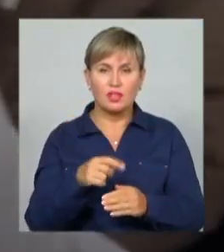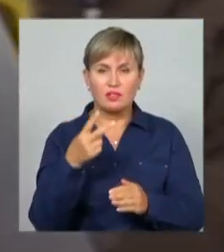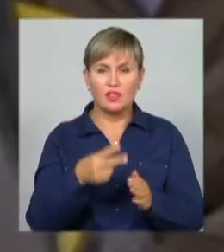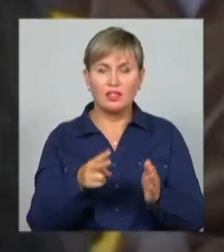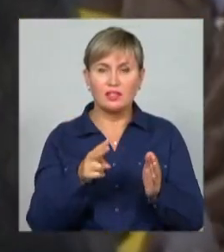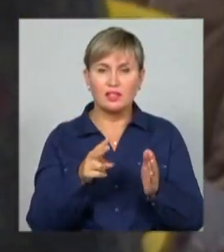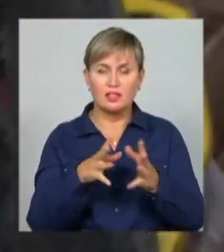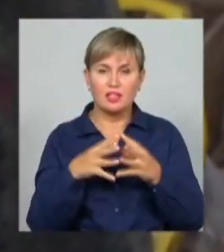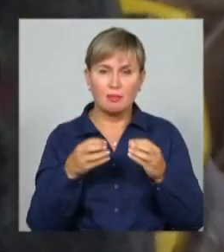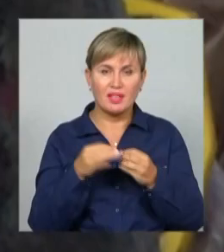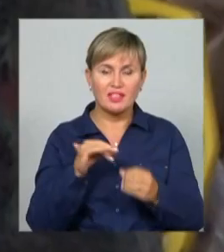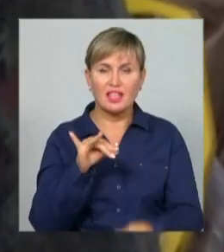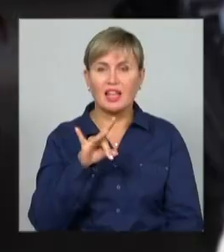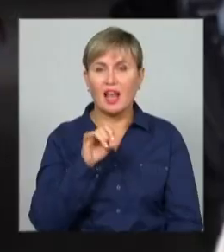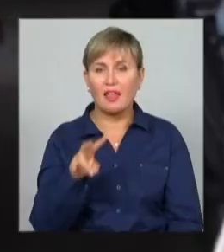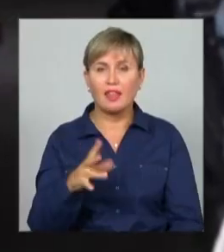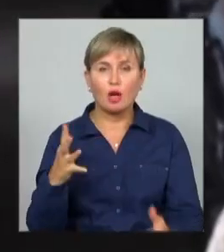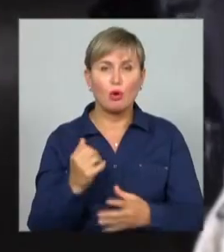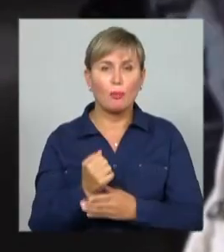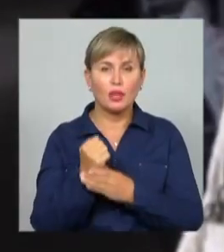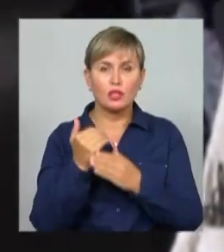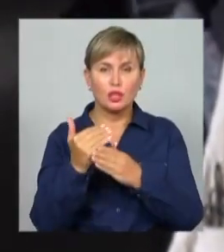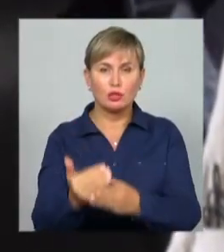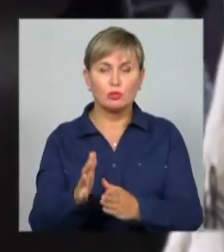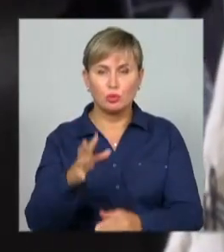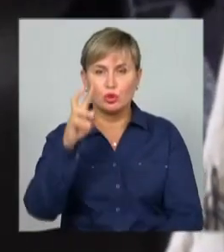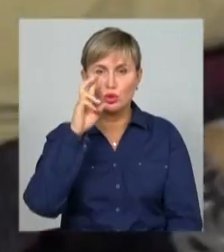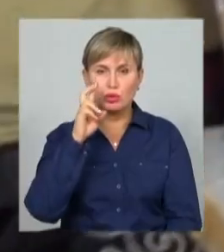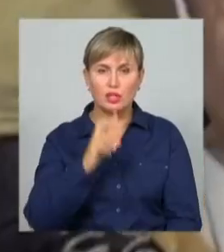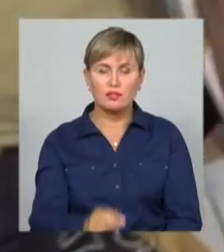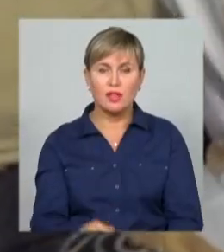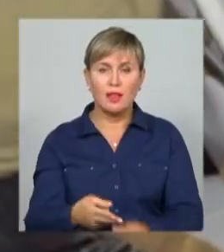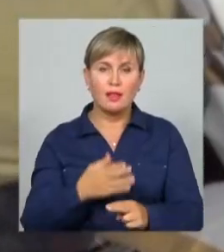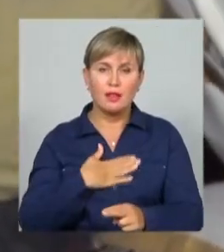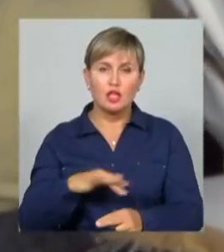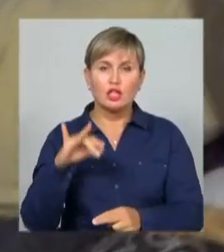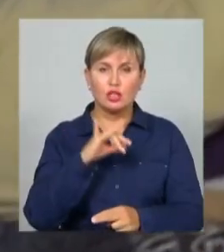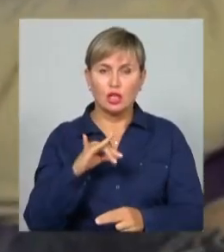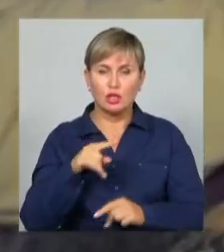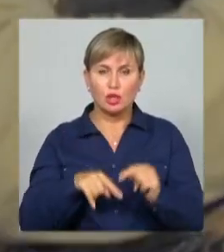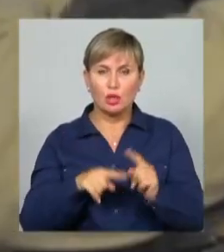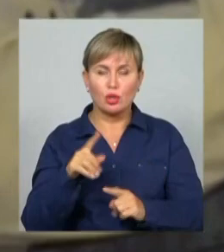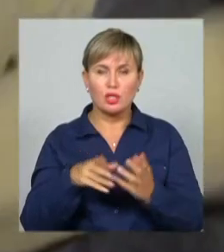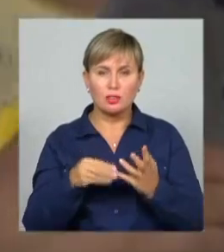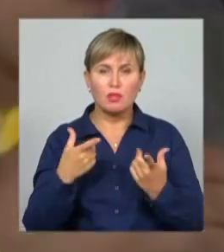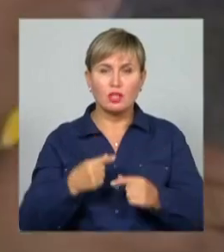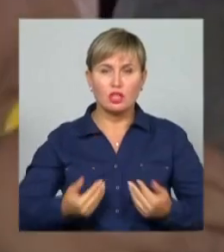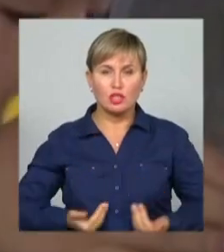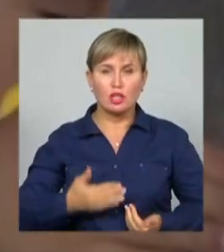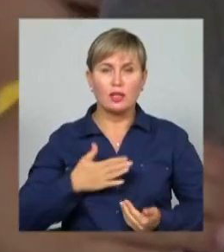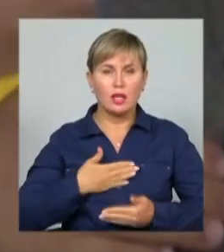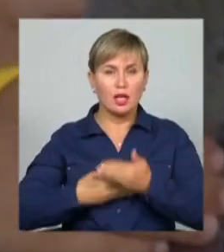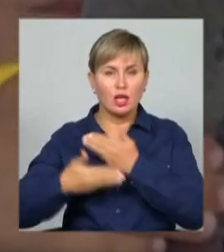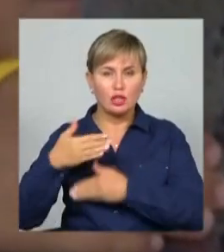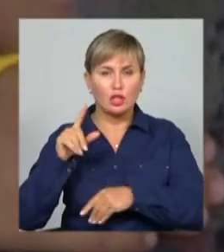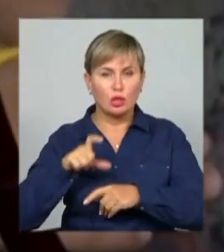27 кандасов из Ирана. Какую поддержку им оказывает государство? Это наша историческая родина, земля, где жили наши предки и